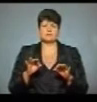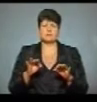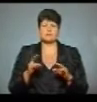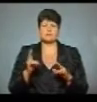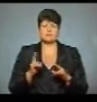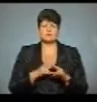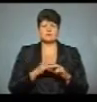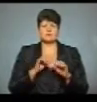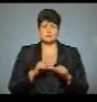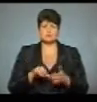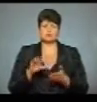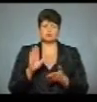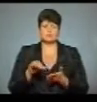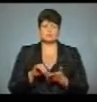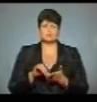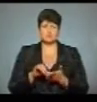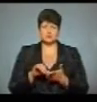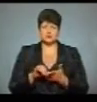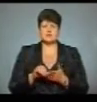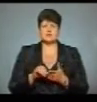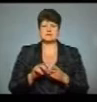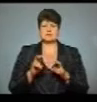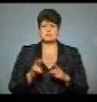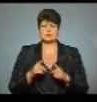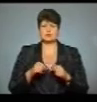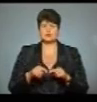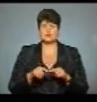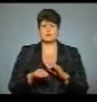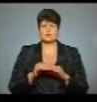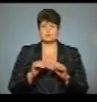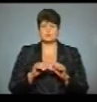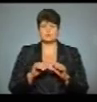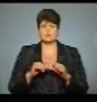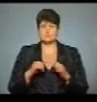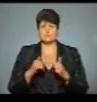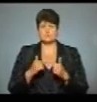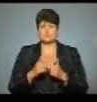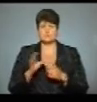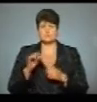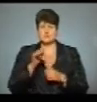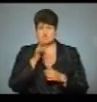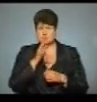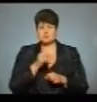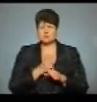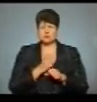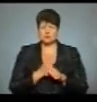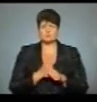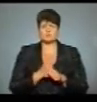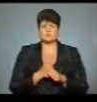про позбавлення права бути по суді. На засіданні окружної виборчої комісії. На безперервному засіданні. Комісії на весь час роботи